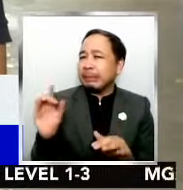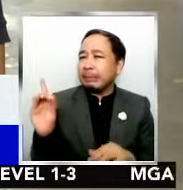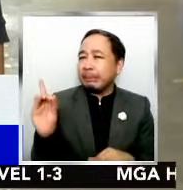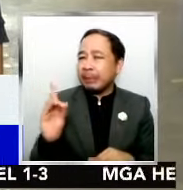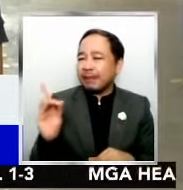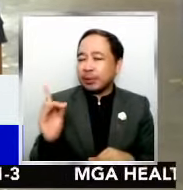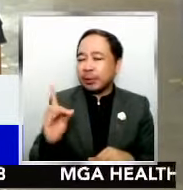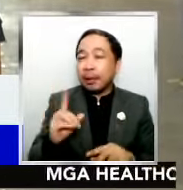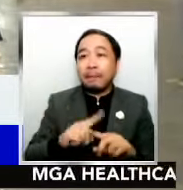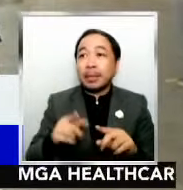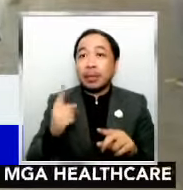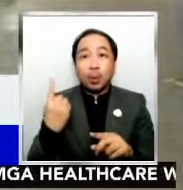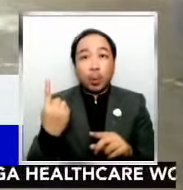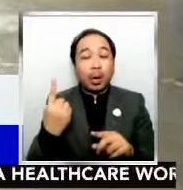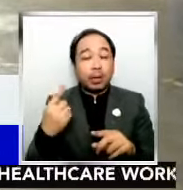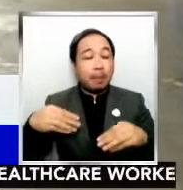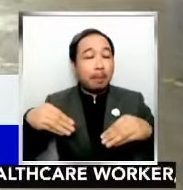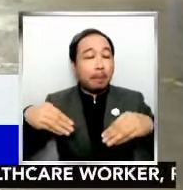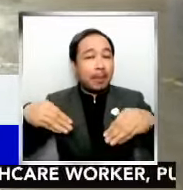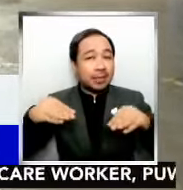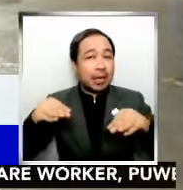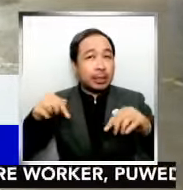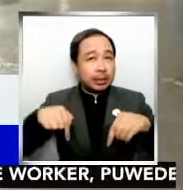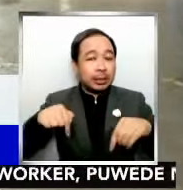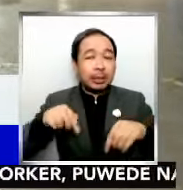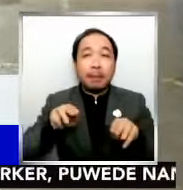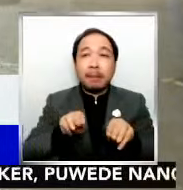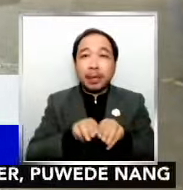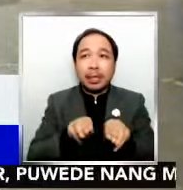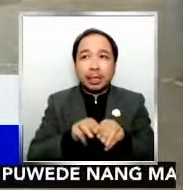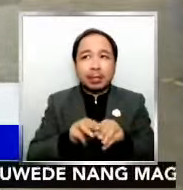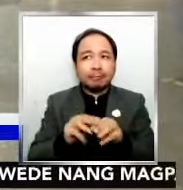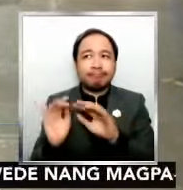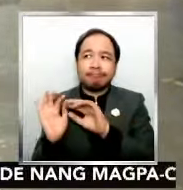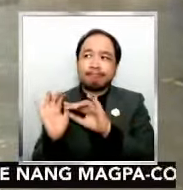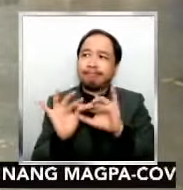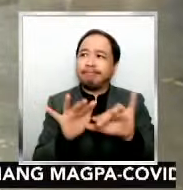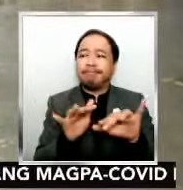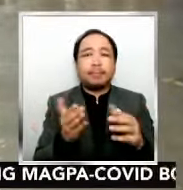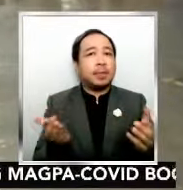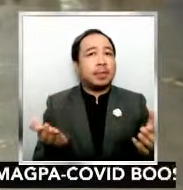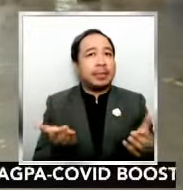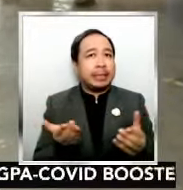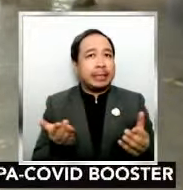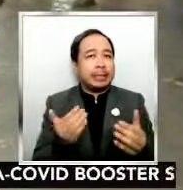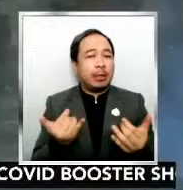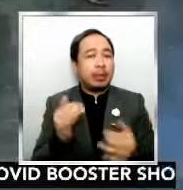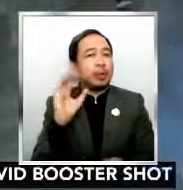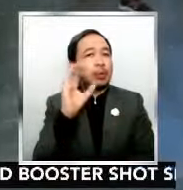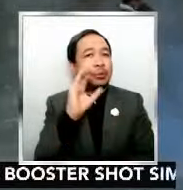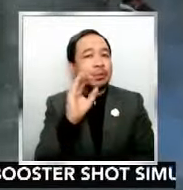po talagang dito nagpupunta yung mga nag-Christmas shopping ngayong Christmas 2021.